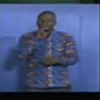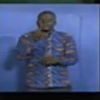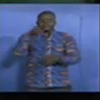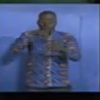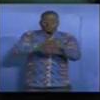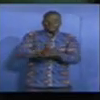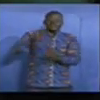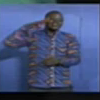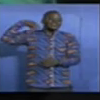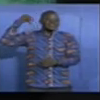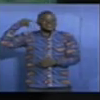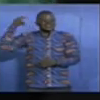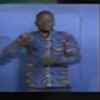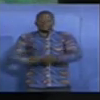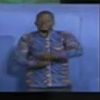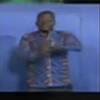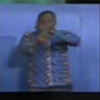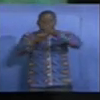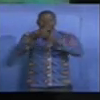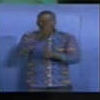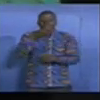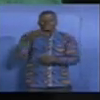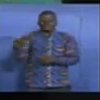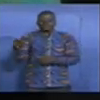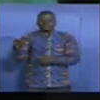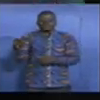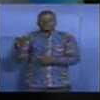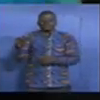groupes d'autodéfense au Burkina.